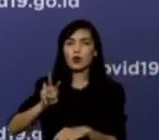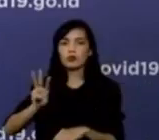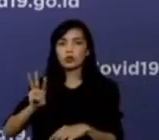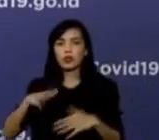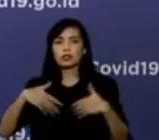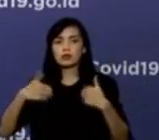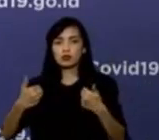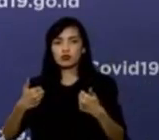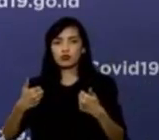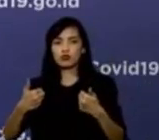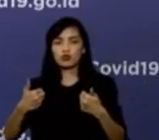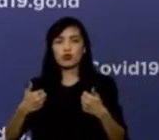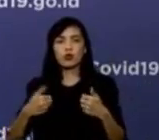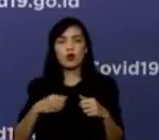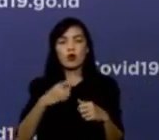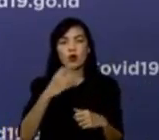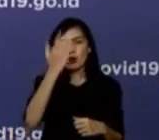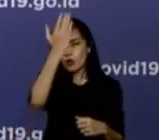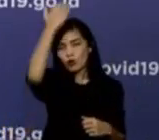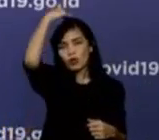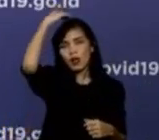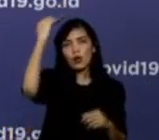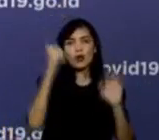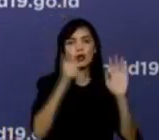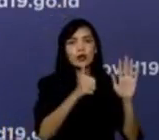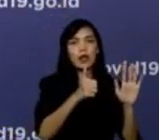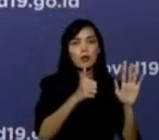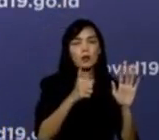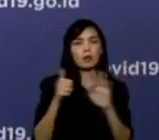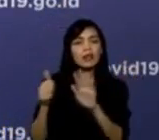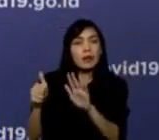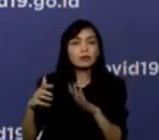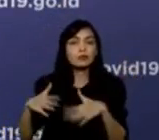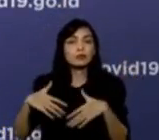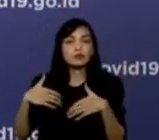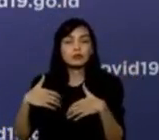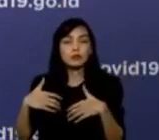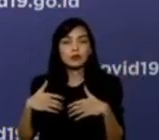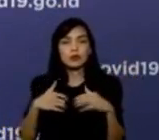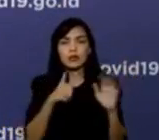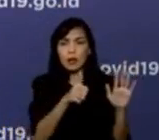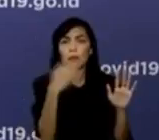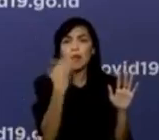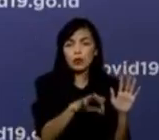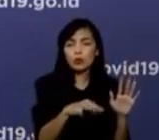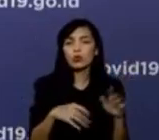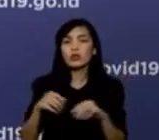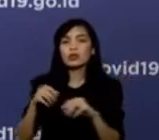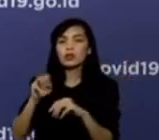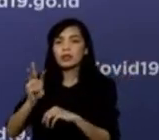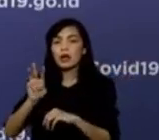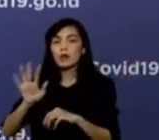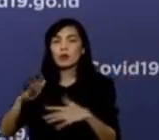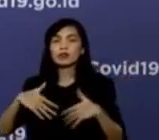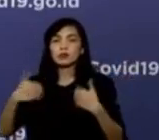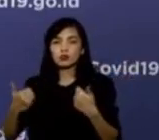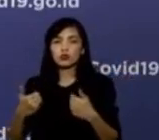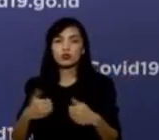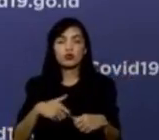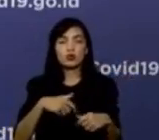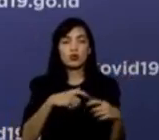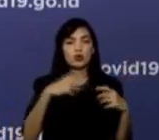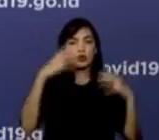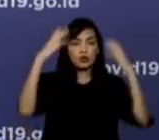sembuh. Gorontalo 6 kasus baru, 35 sembuh. Sumatera Barat 4